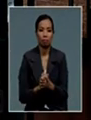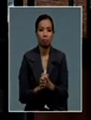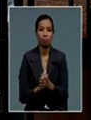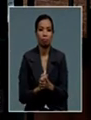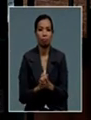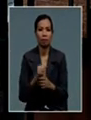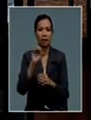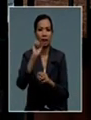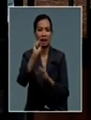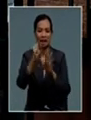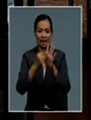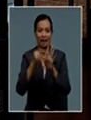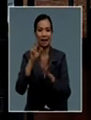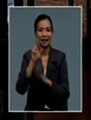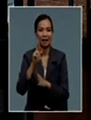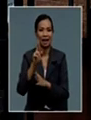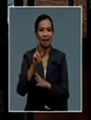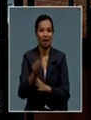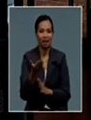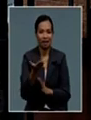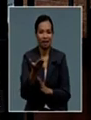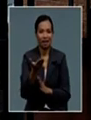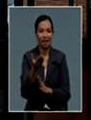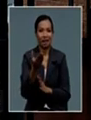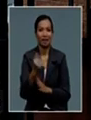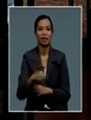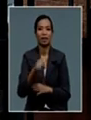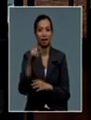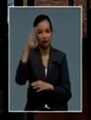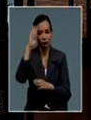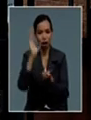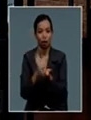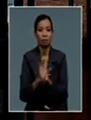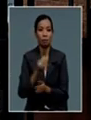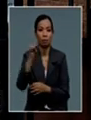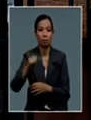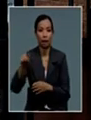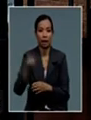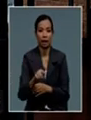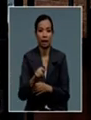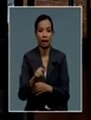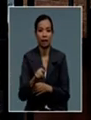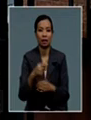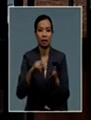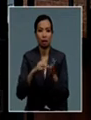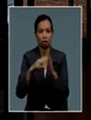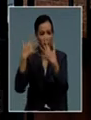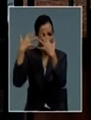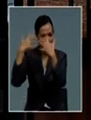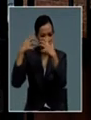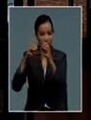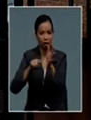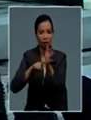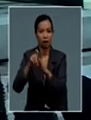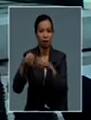ชนิดหนึ่งที่ไปสัมผัสนะคะปรากฏล่าสุดทางตำรวจอังกฤษยืนยันเลยค่ะว่าทั้งสองคนถูกโจมตีด้วยสารทำลายประสาทนะคะแต่อย่างไ